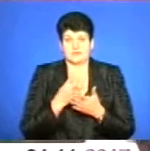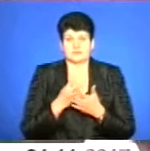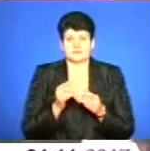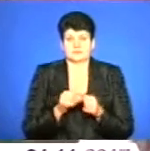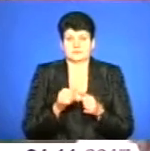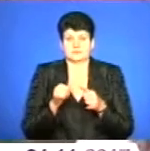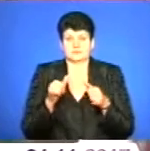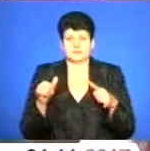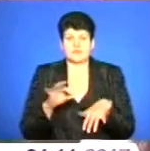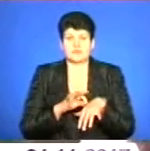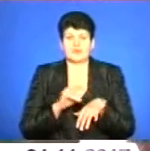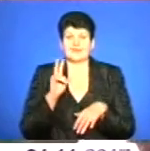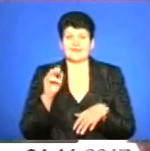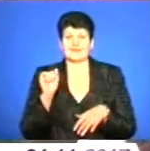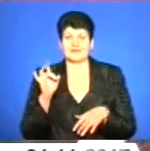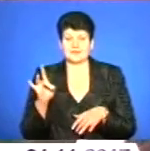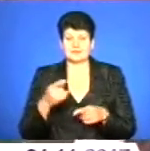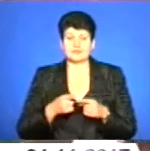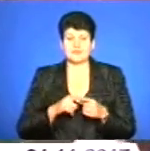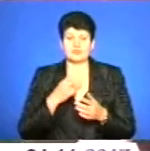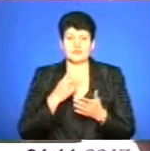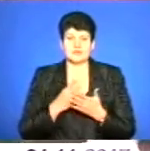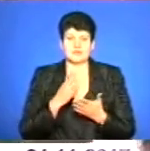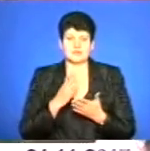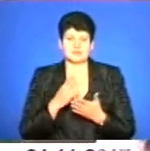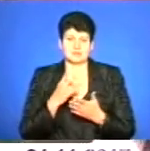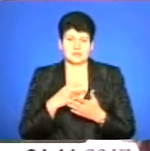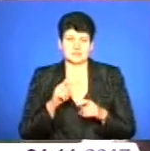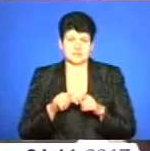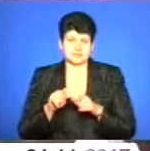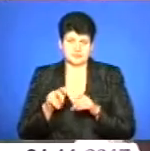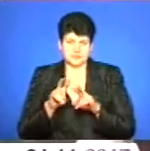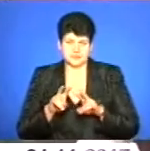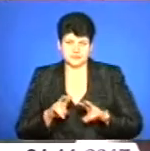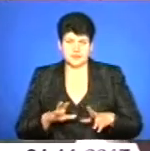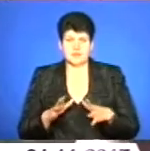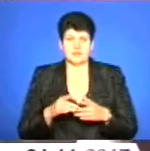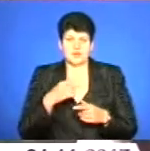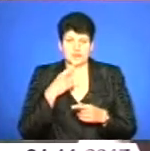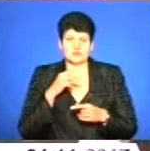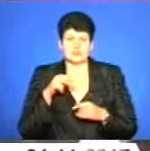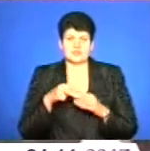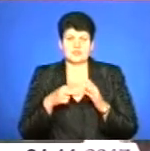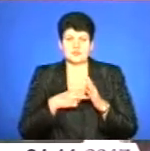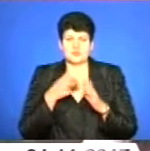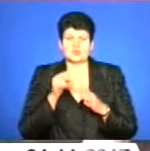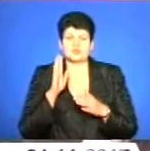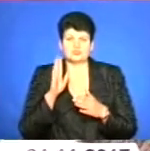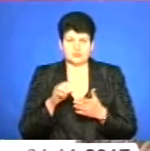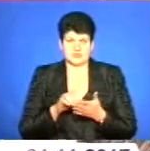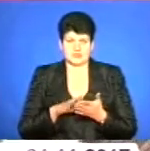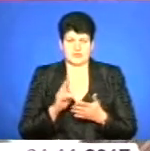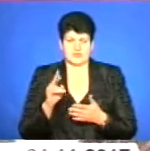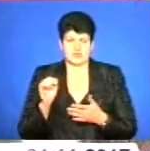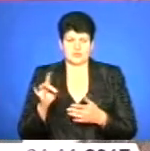кір. Цей показник ми, звичайно, прогнозували, і ми прогнозували про те, що в 2017 році в нас буде реєструватися кір. У нас